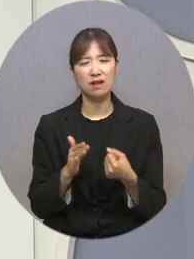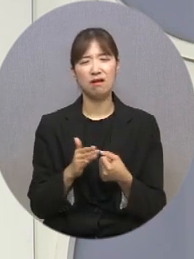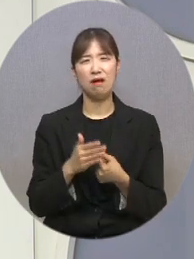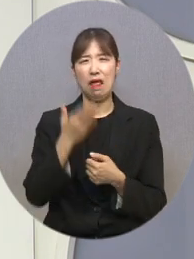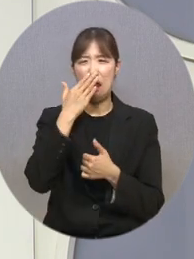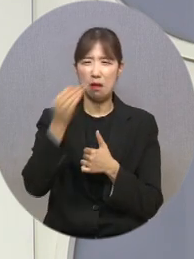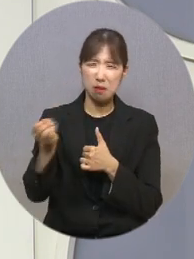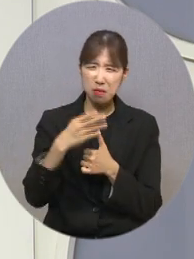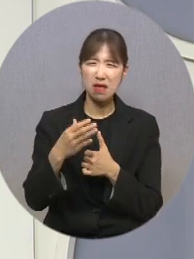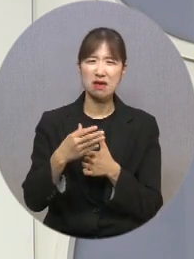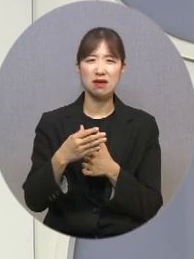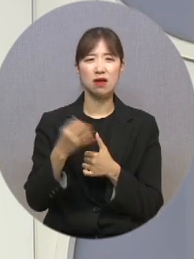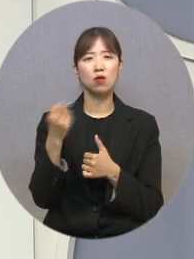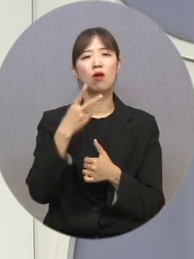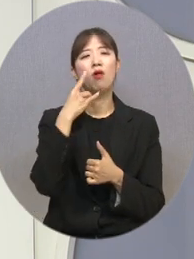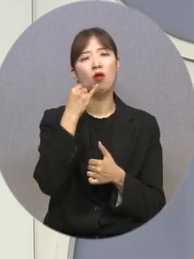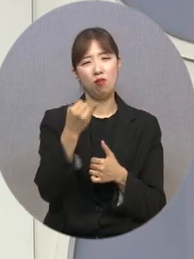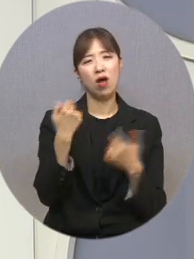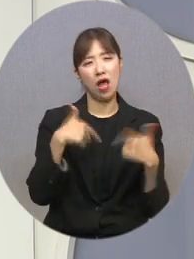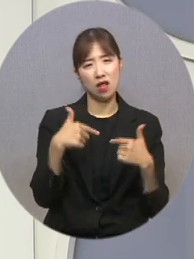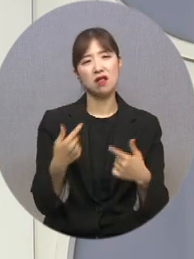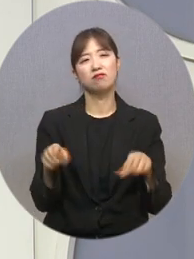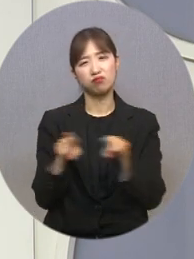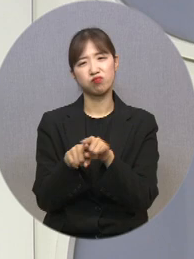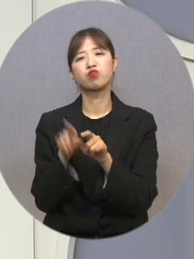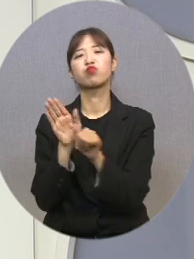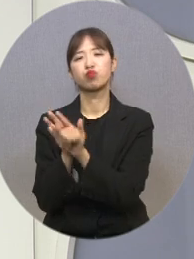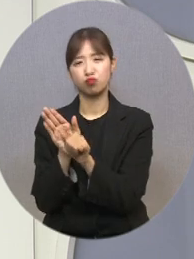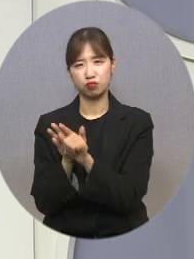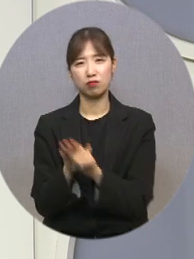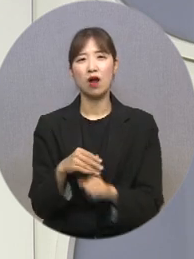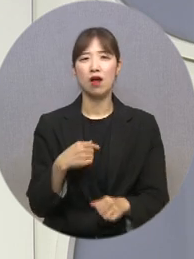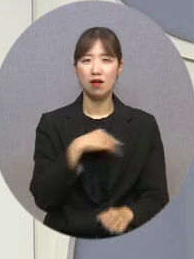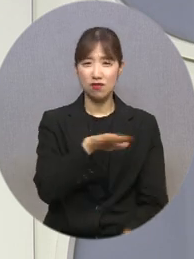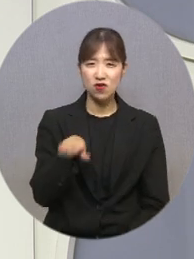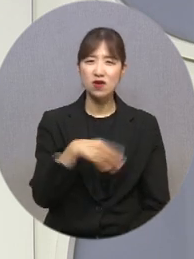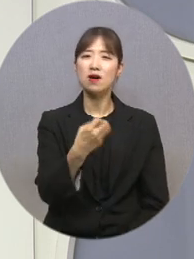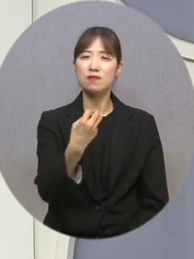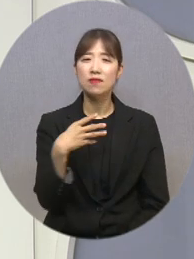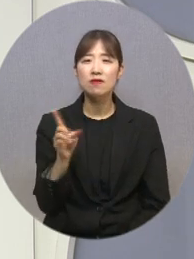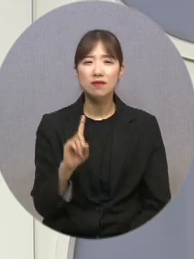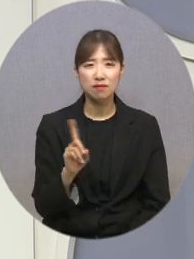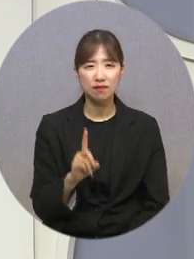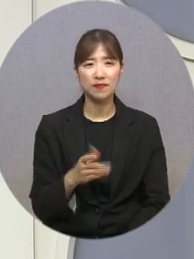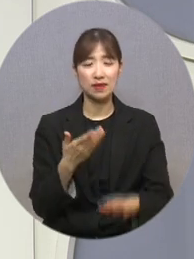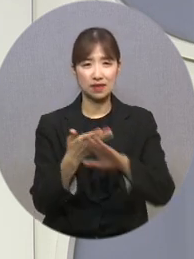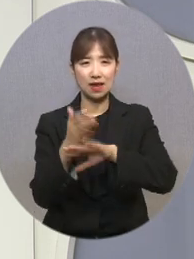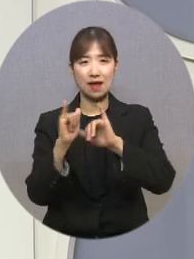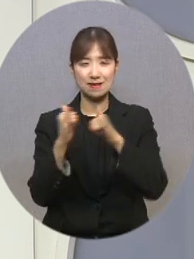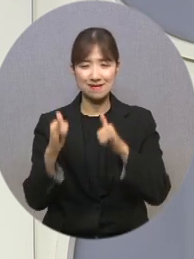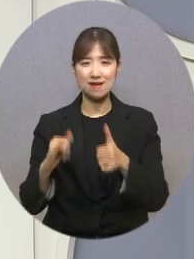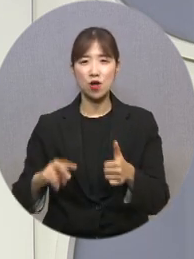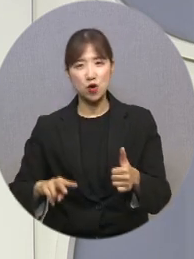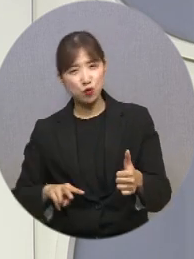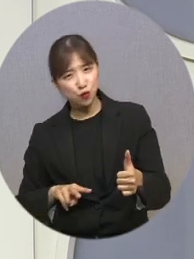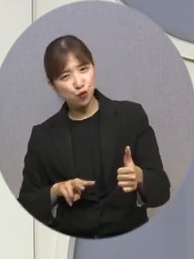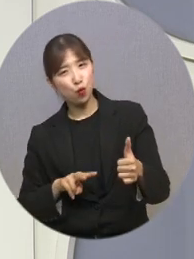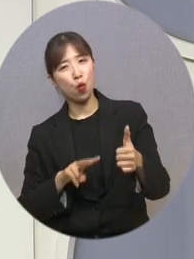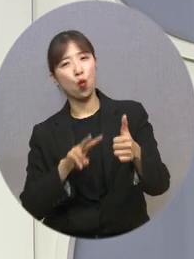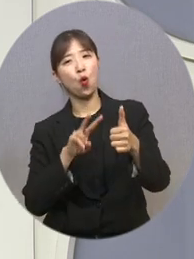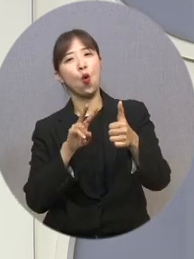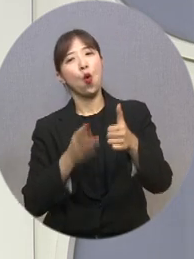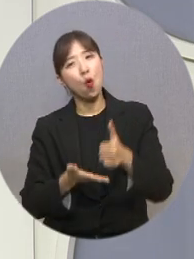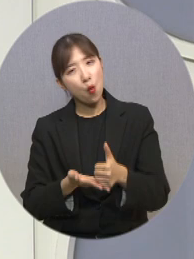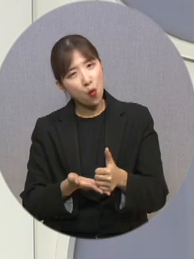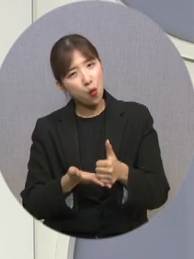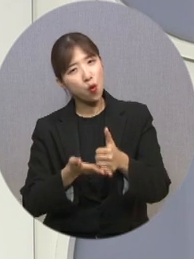많이 당하시고 그리고 어머니께서 항상 옆에서 이제 도와주셨는데 저에게 늘상 하시는 말이 남들이 우러러보는 커서 남들이 우러러보는